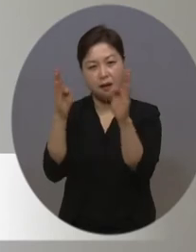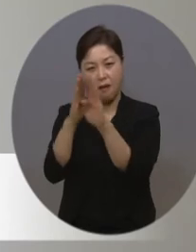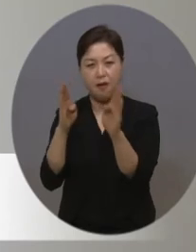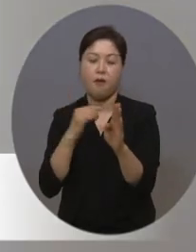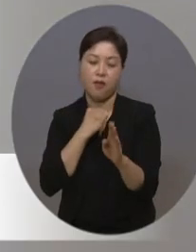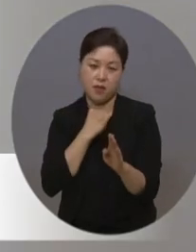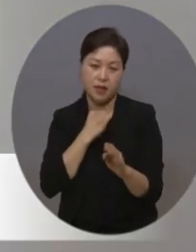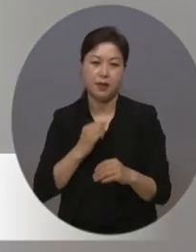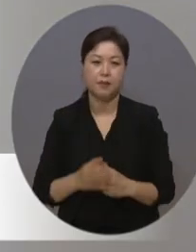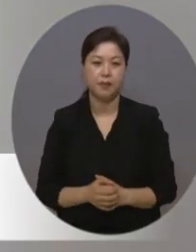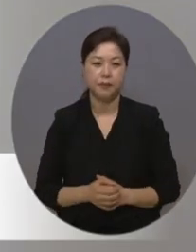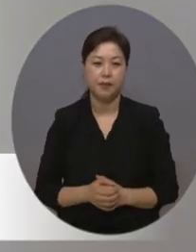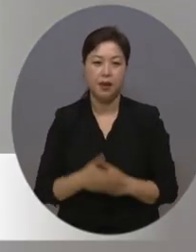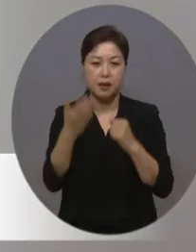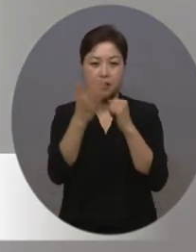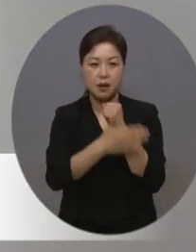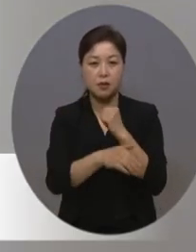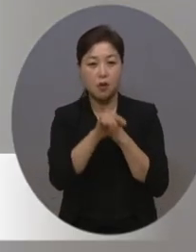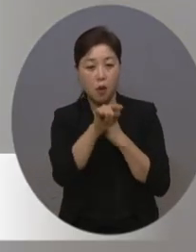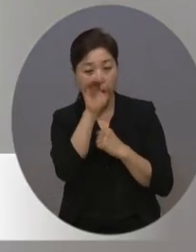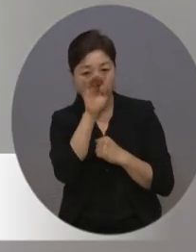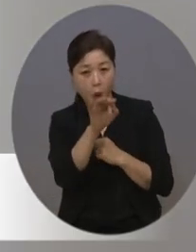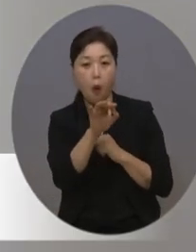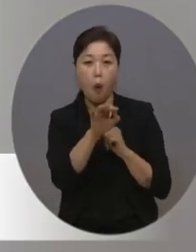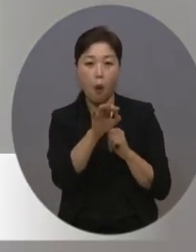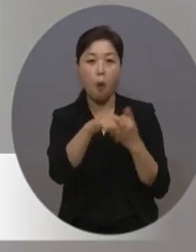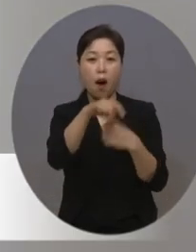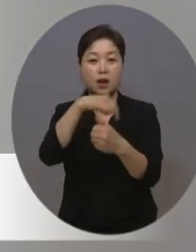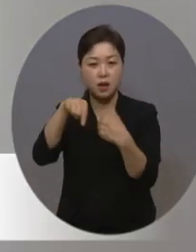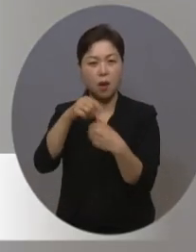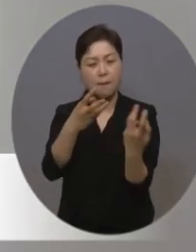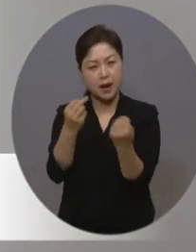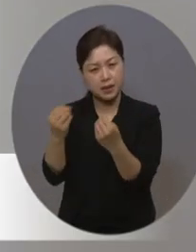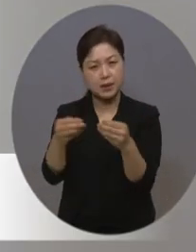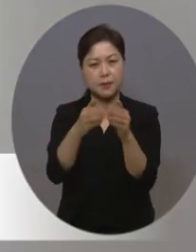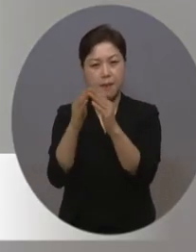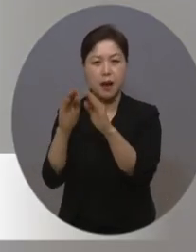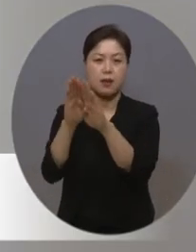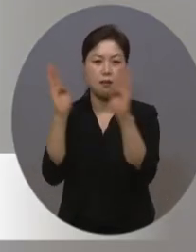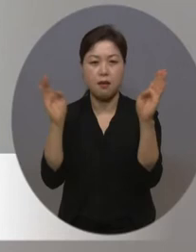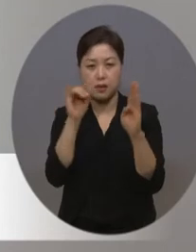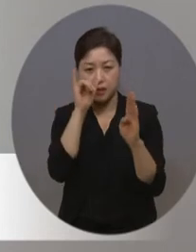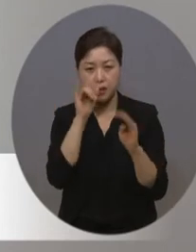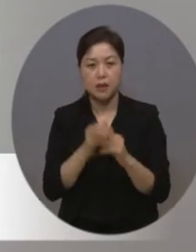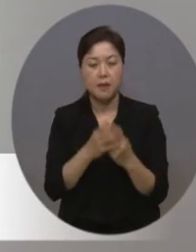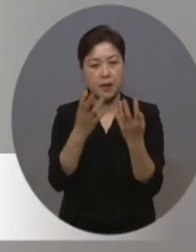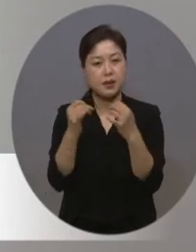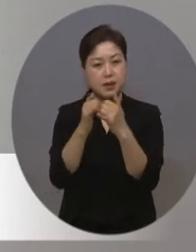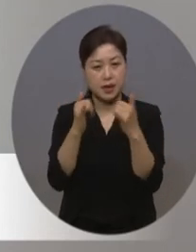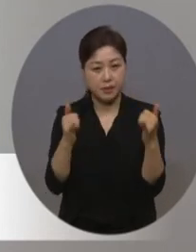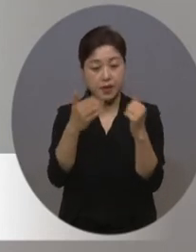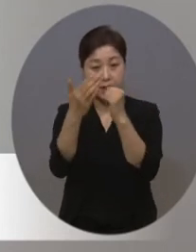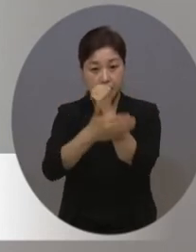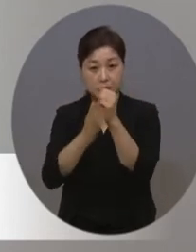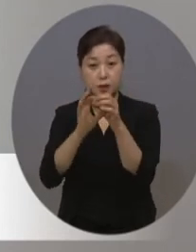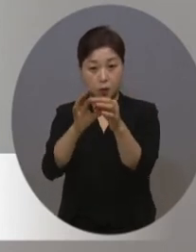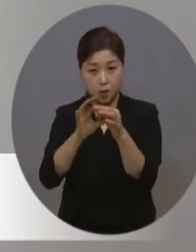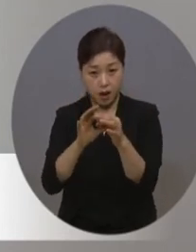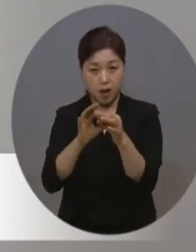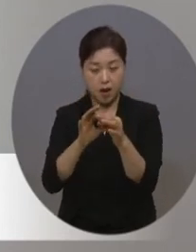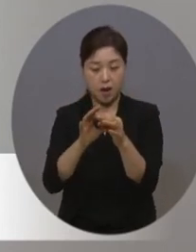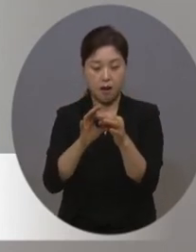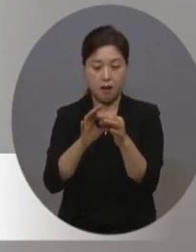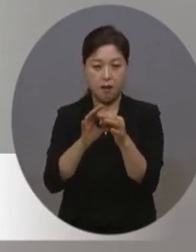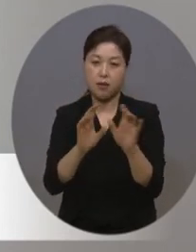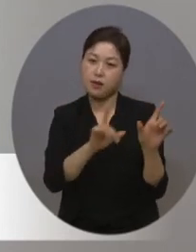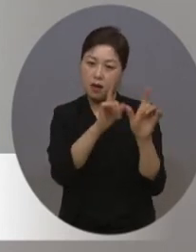좋겠습니다. 사진 작품들을 쉽게 볼 수 있는 환경이 좀 더 좀 조성이 되어서 좀 더 많은 사람들에게 이 사진으로 우리 주변